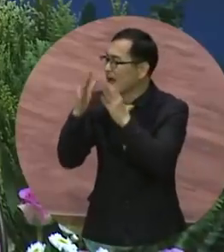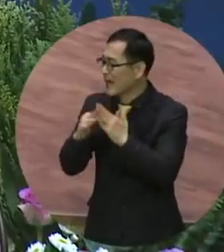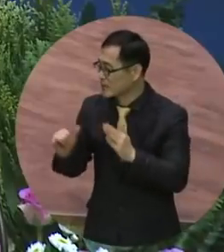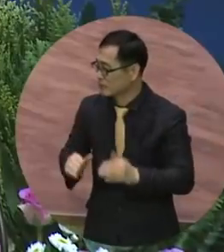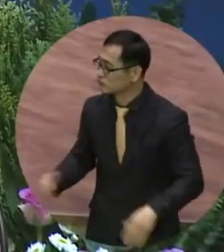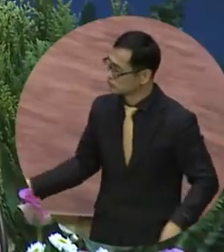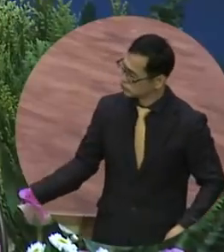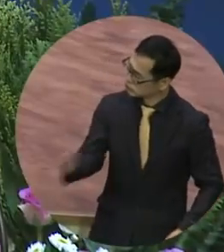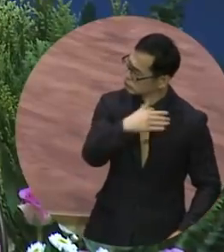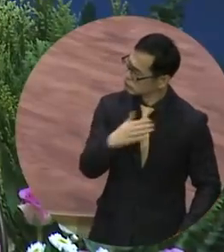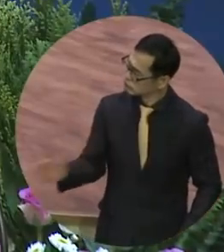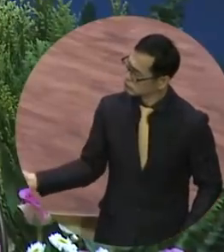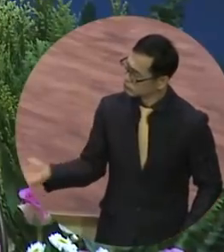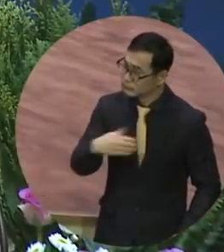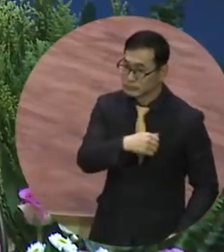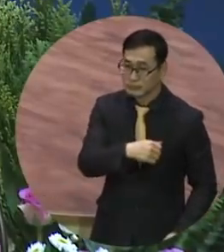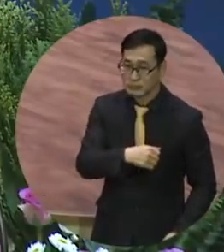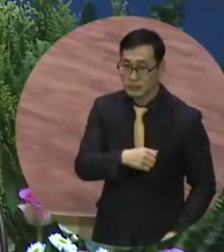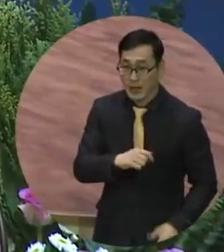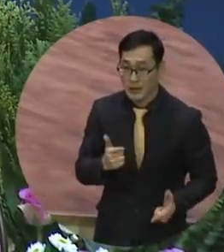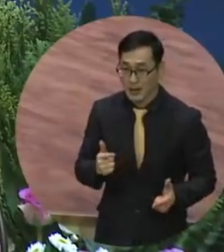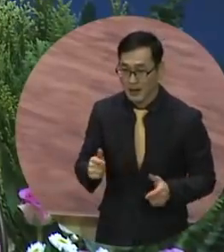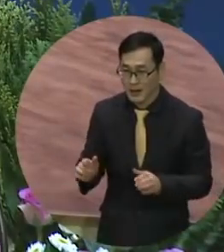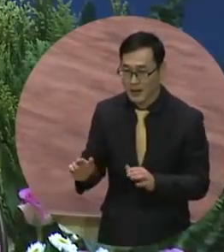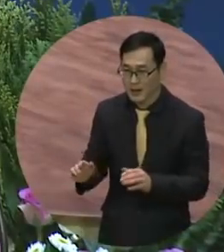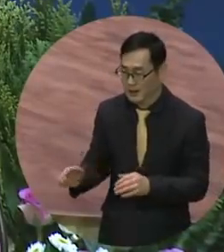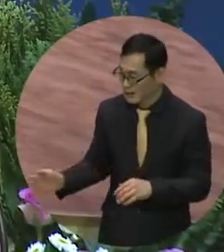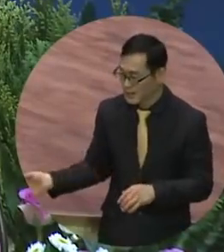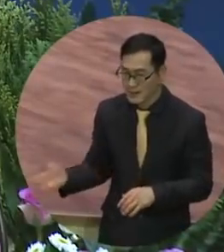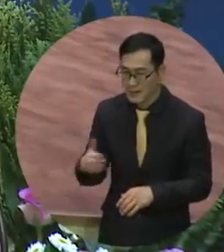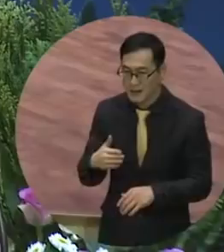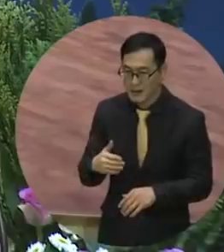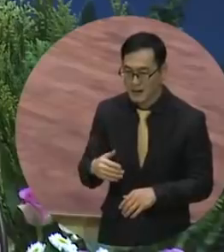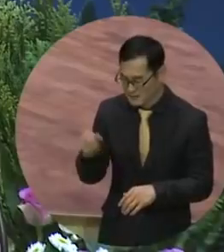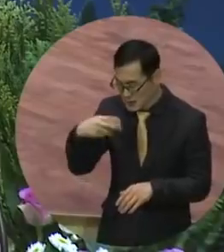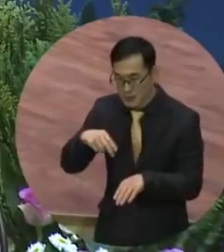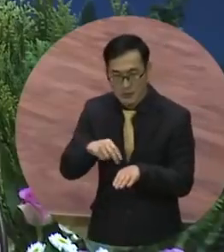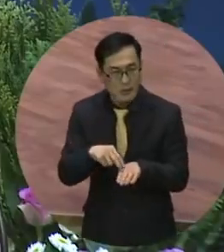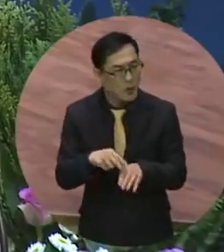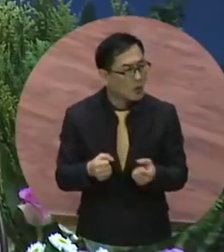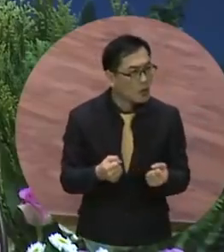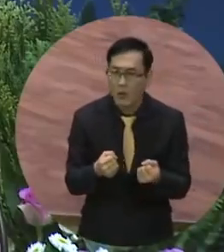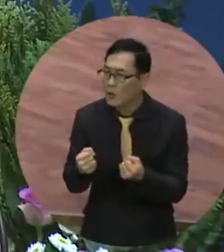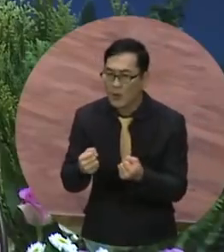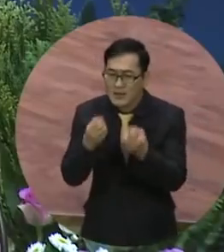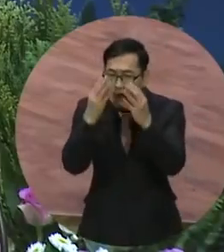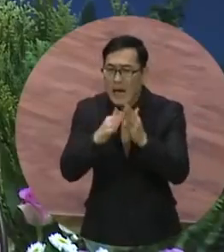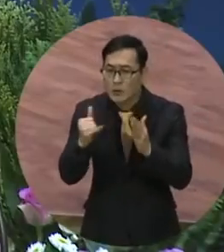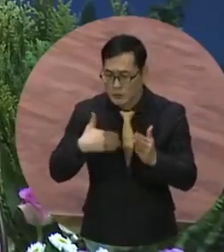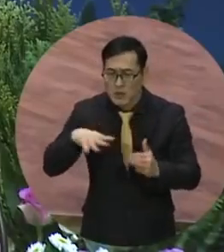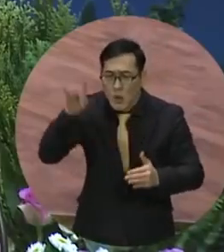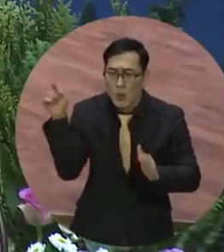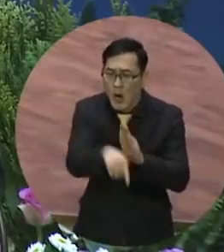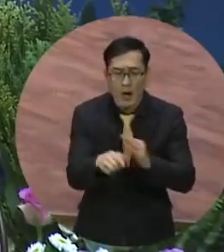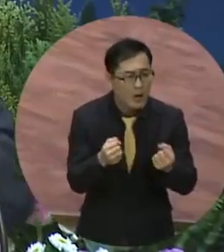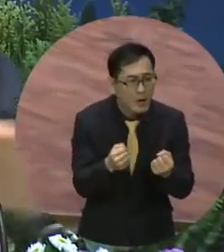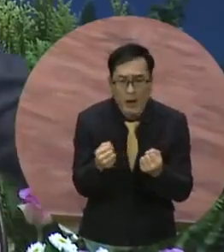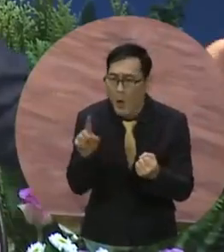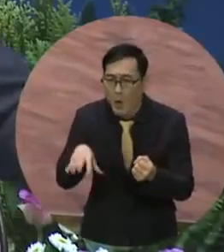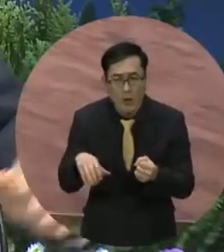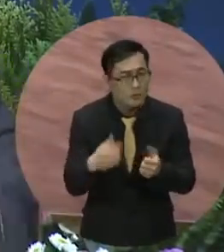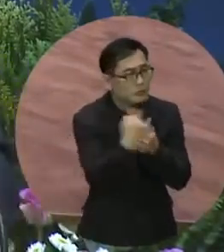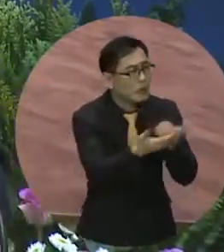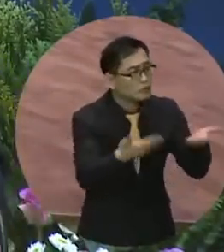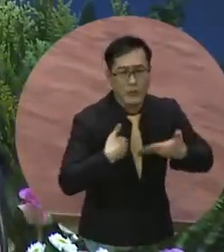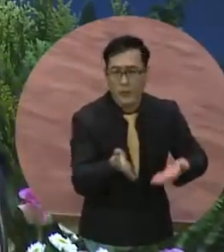없대. 내렸는데 차를 어쩌다가 대고 내리는데 어디로 들어가야 될지 어디가 본당인지 안